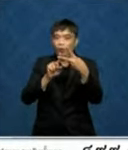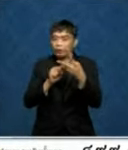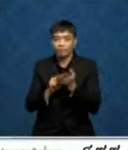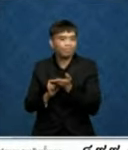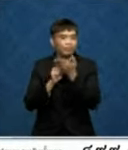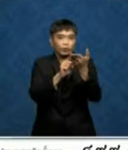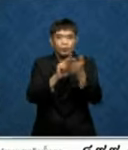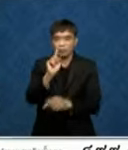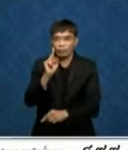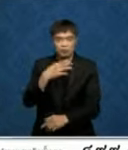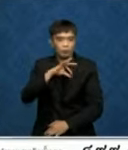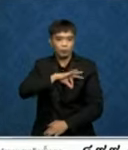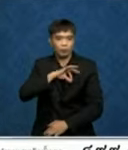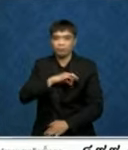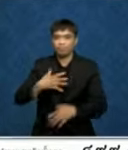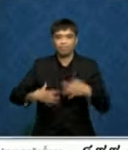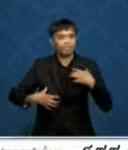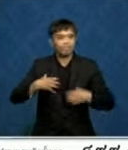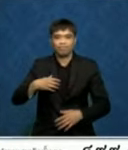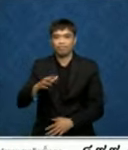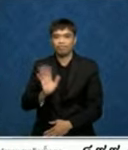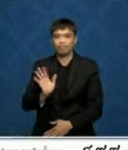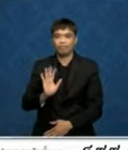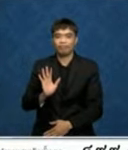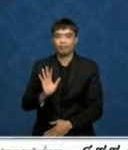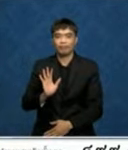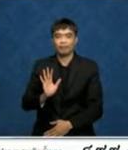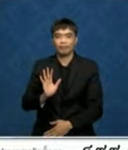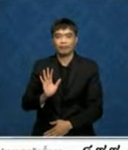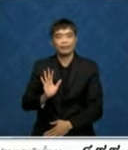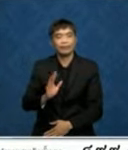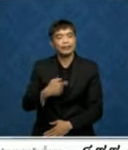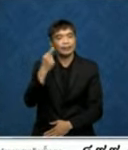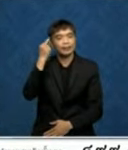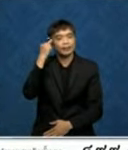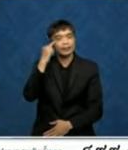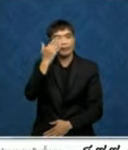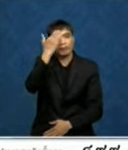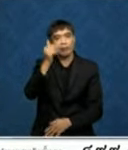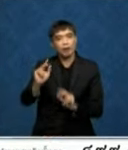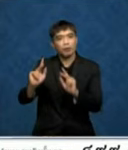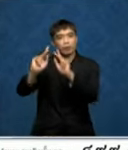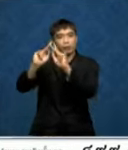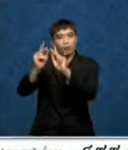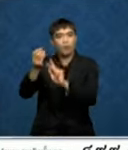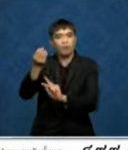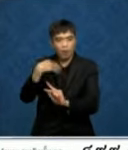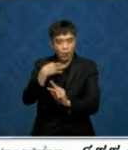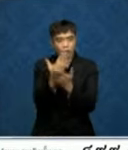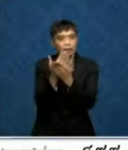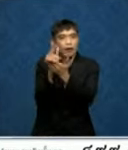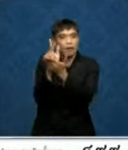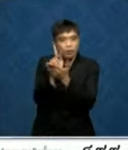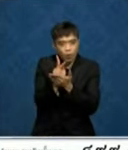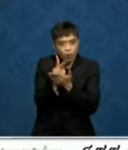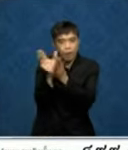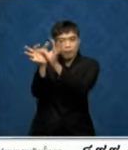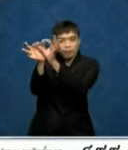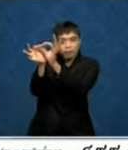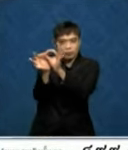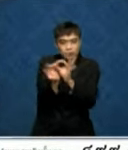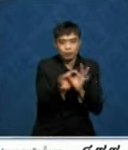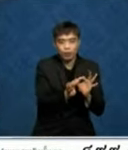ในครั้งนี้ครับท่านประธานครับการที่กระทรวงการคลังเนี่ยจะอ้างว่าการก่อหนี้ผูกพันเนี่ยมันเกิดขึ้นได้ใช่ไหมครับมันก็